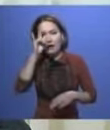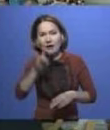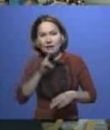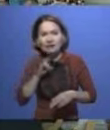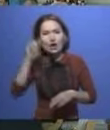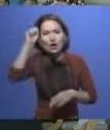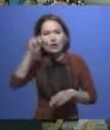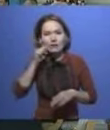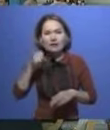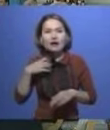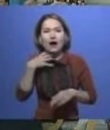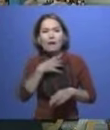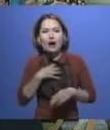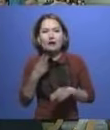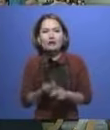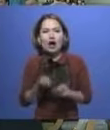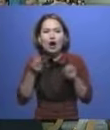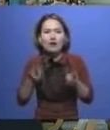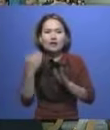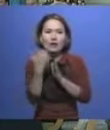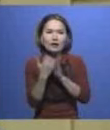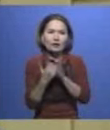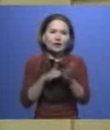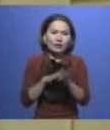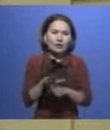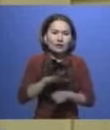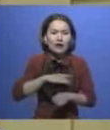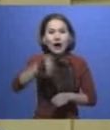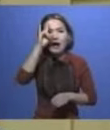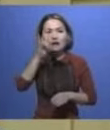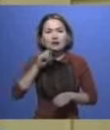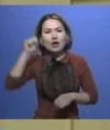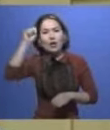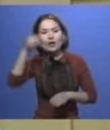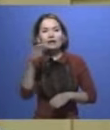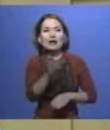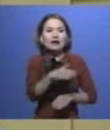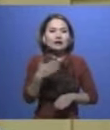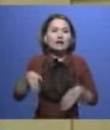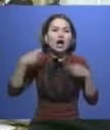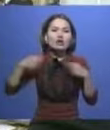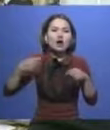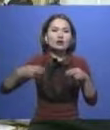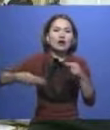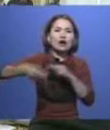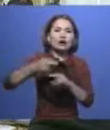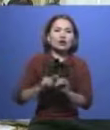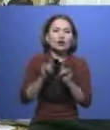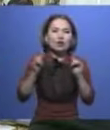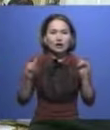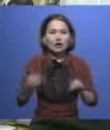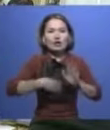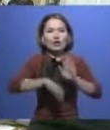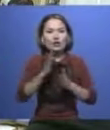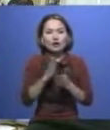аударып, маңызды халықаралық мәселелерді тілге тиек етті. Нұрсұлтан Назарбаев Қазақстан мен Өзбекстан арасындағы сауда-саттықтың өсіп келе жатқанын айтты. Өткен жылдың